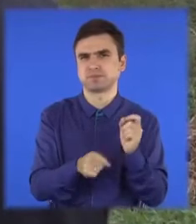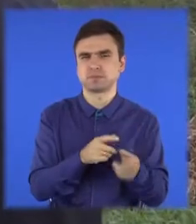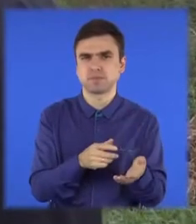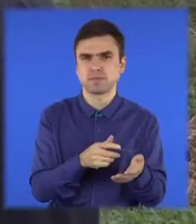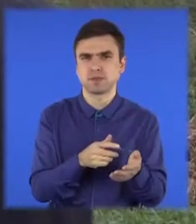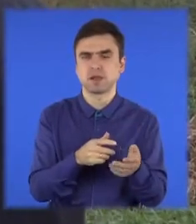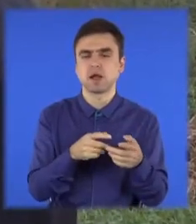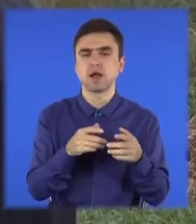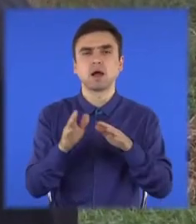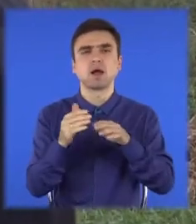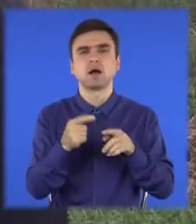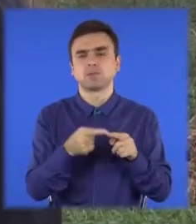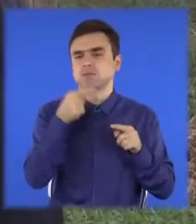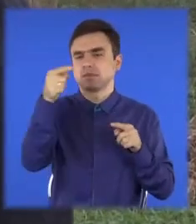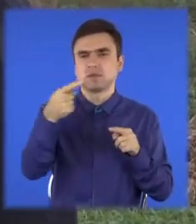за пределами, це